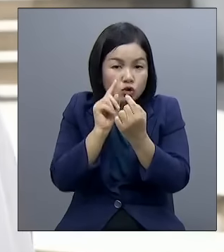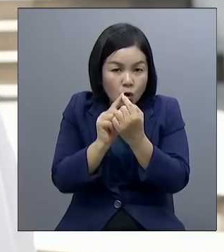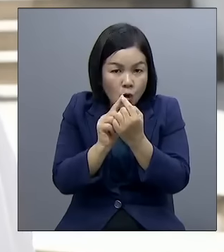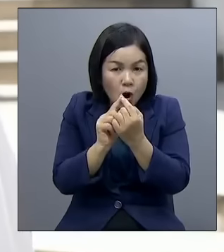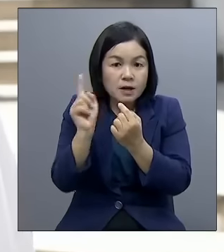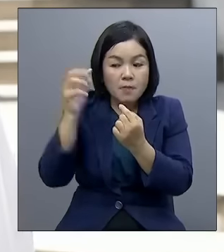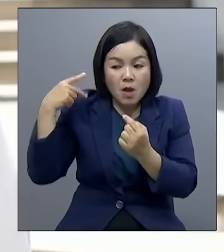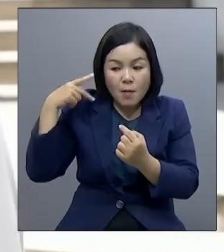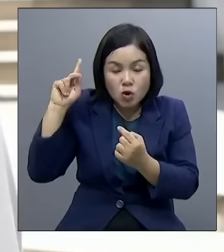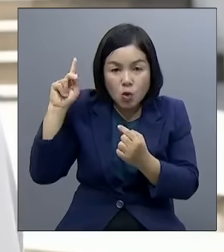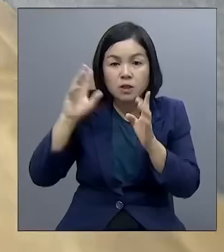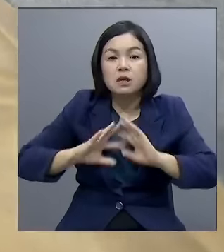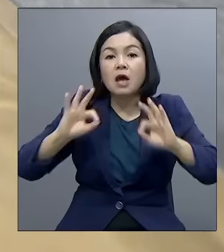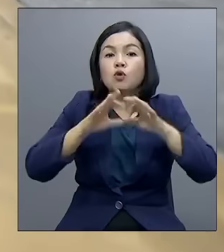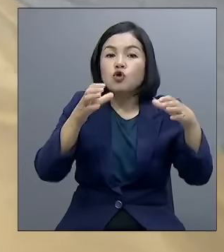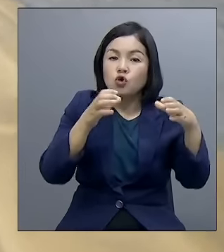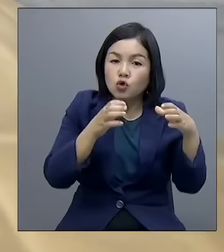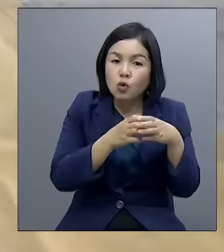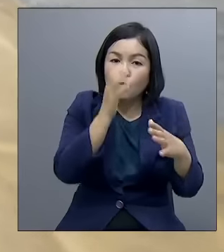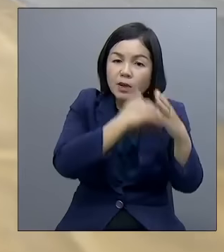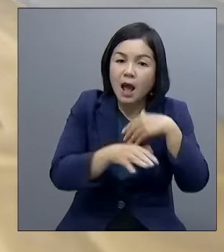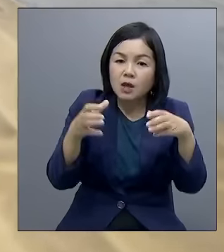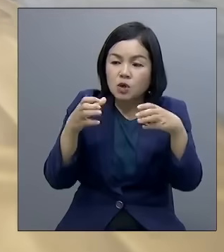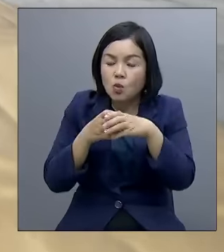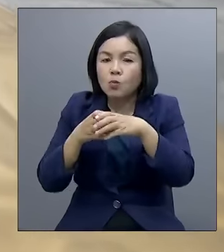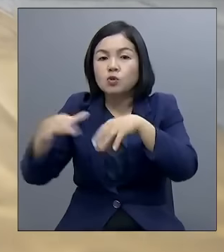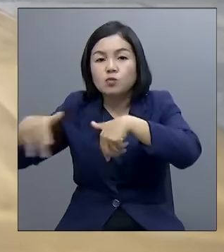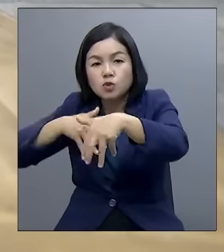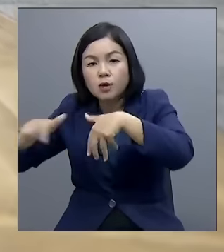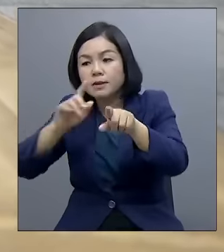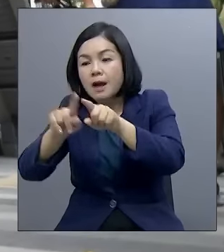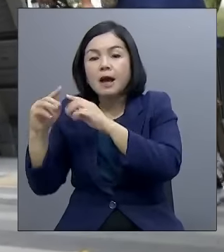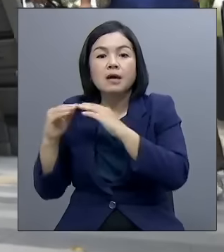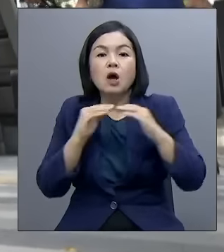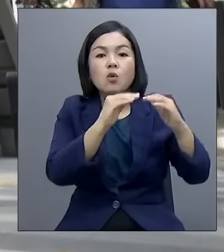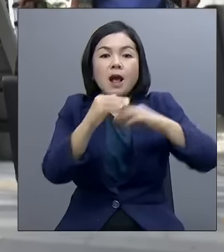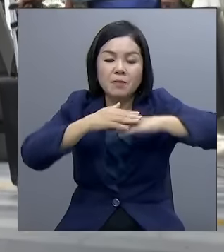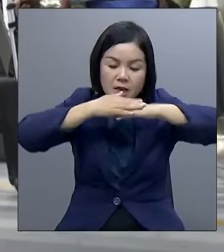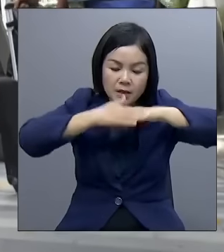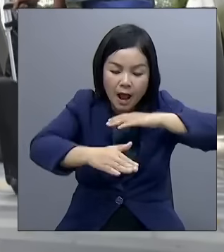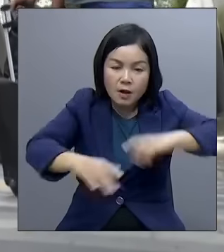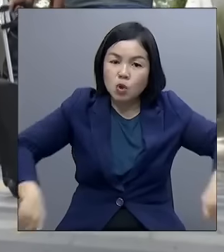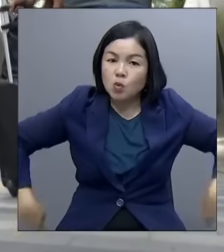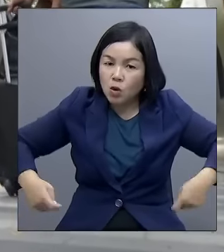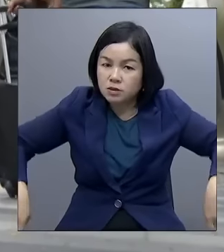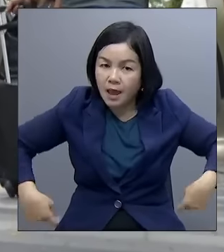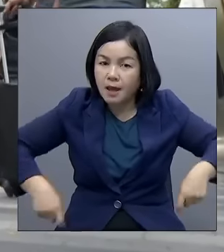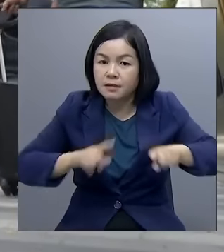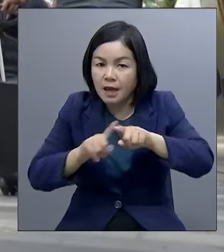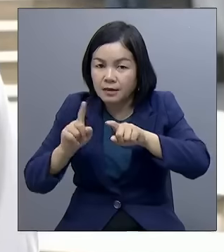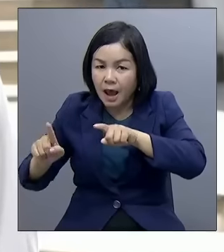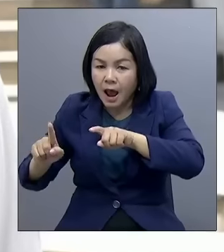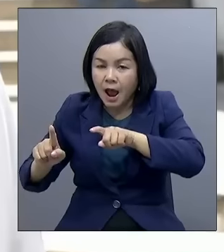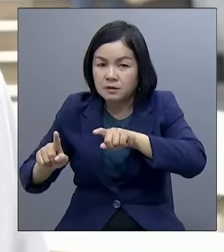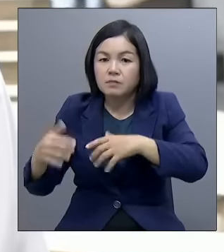ใช้ประโยชน์ของทางเท้าสำหรับคนทุกกลุ่มก็คือจะมีปุ่มนำทางคนพิการแล้วก็ทางลาดต่างๆบริเวณจุดเชื่อมต่อระหว่างทางเข้าออก